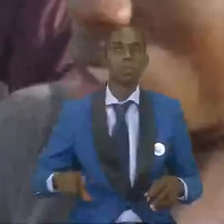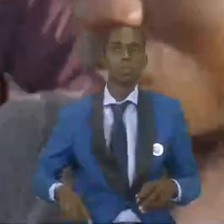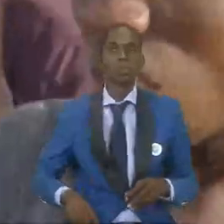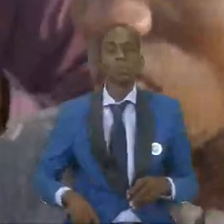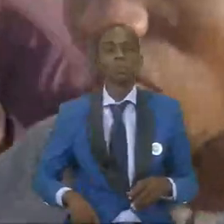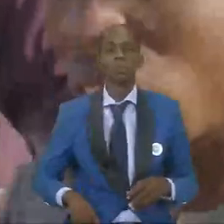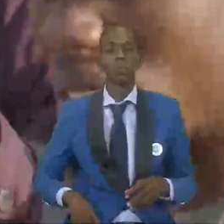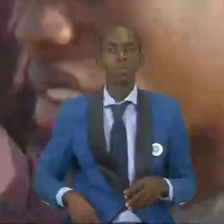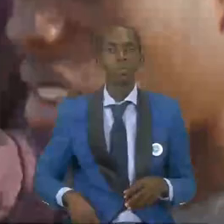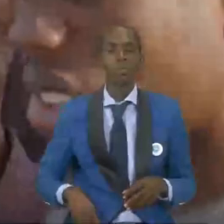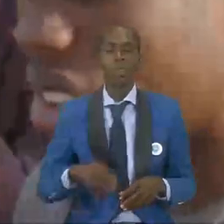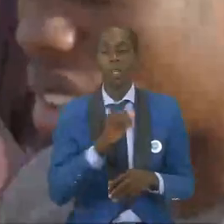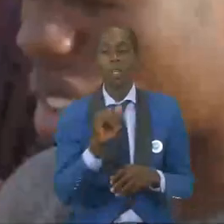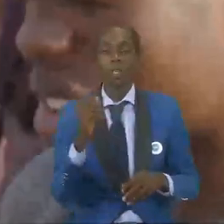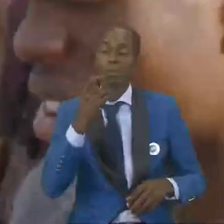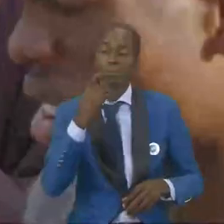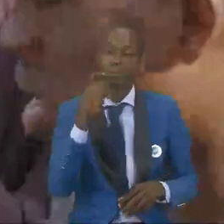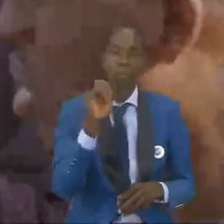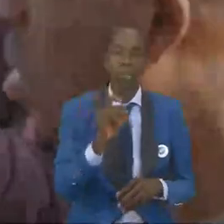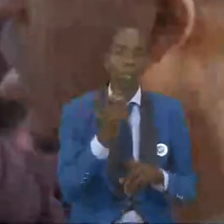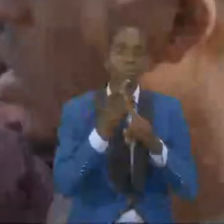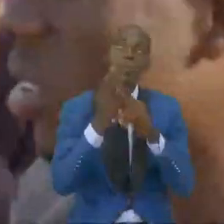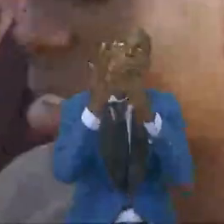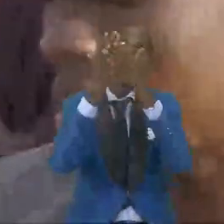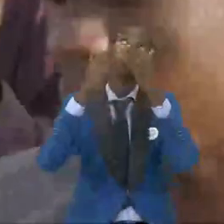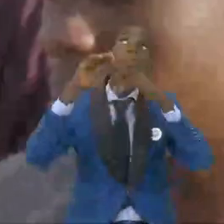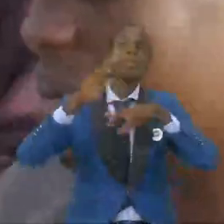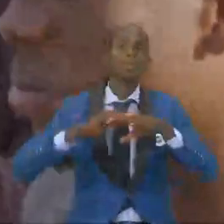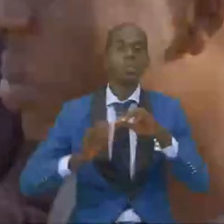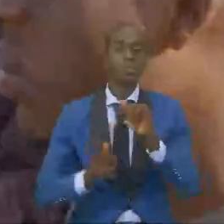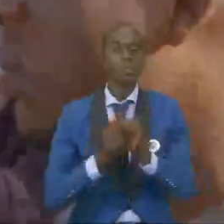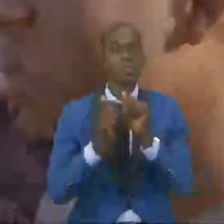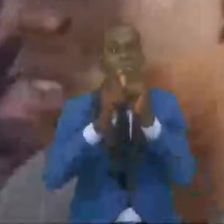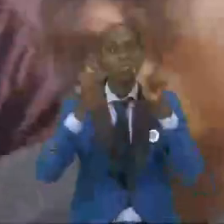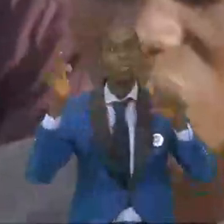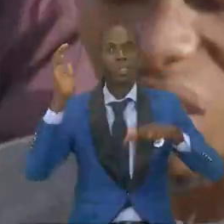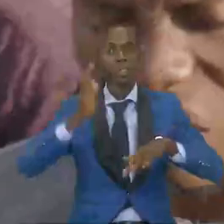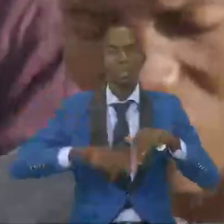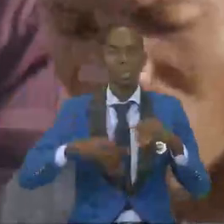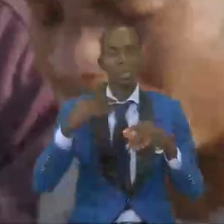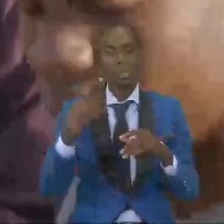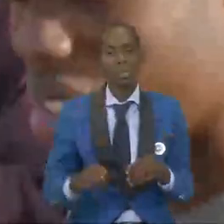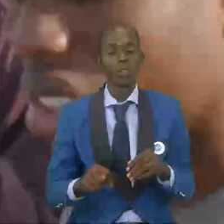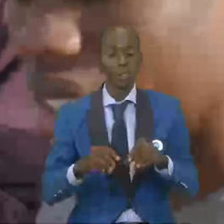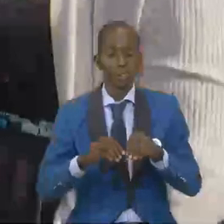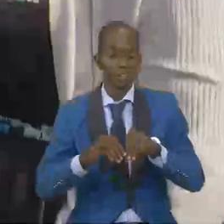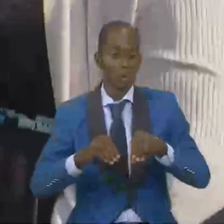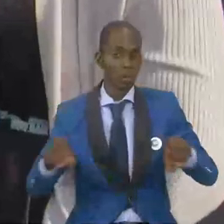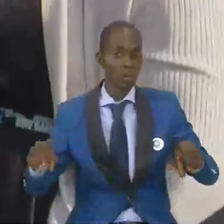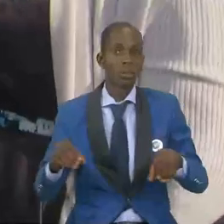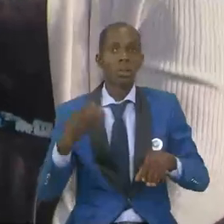sur les promesses inchangeables de Dieu, un décret du ciel